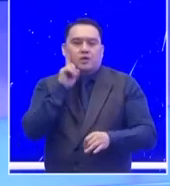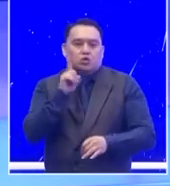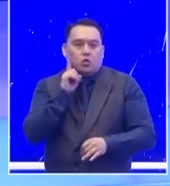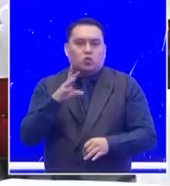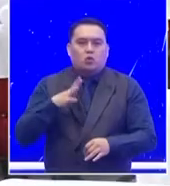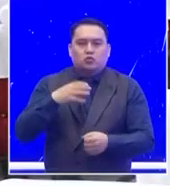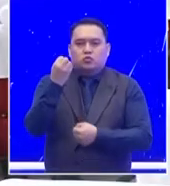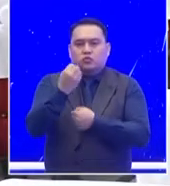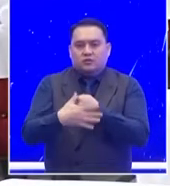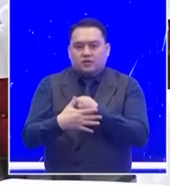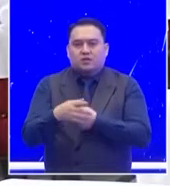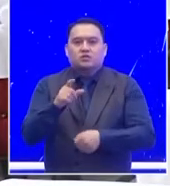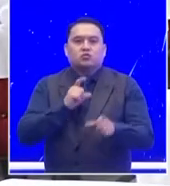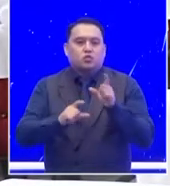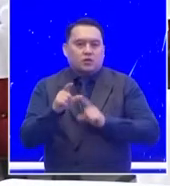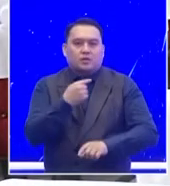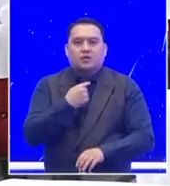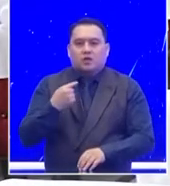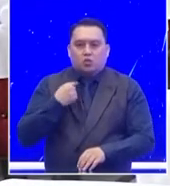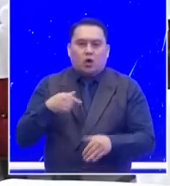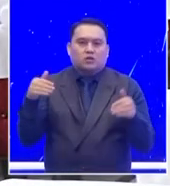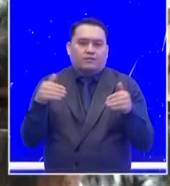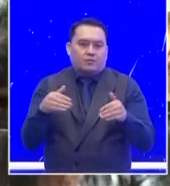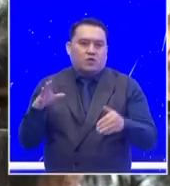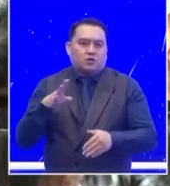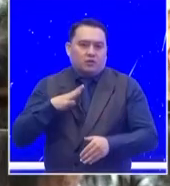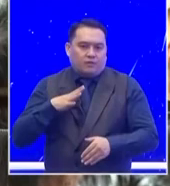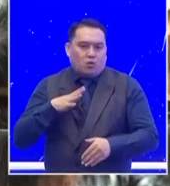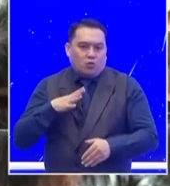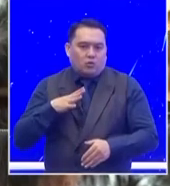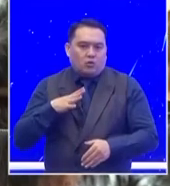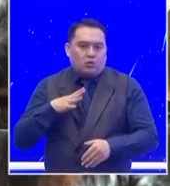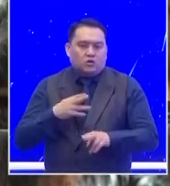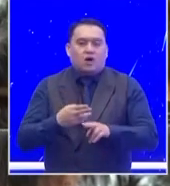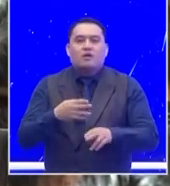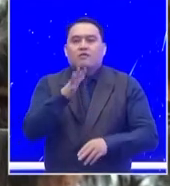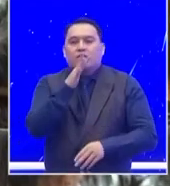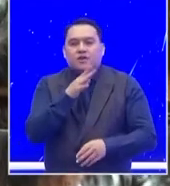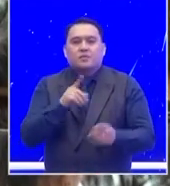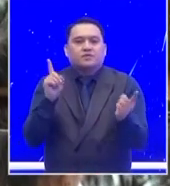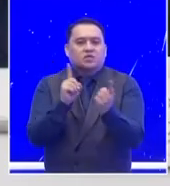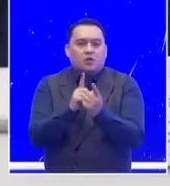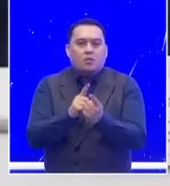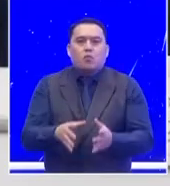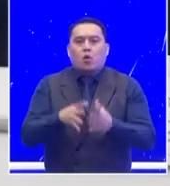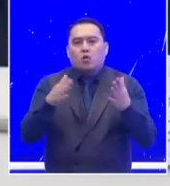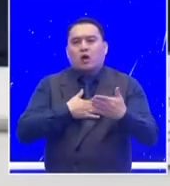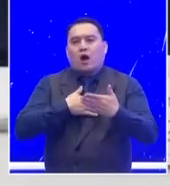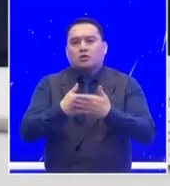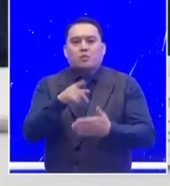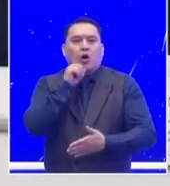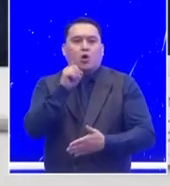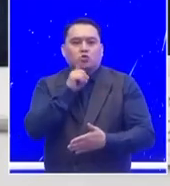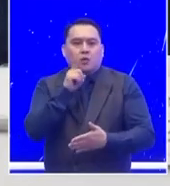представителями областного ресурсного центра и студентами Талдыкурганского гуманитарно-технического колледжа. Во время встречи наиболее активная